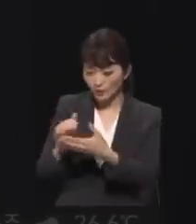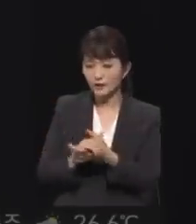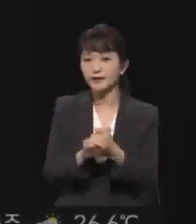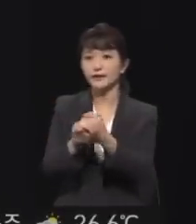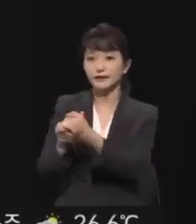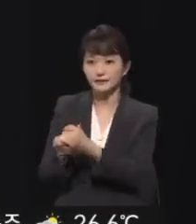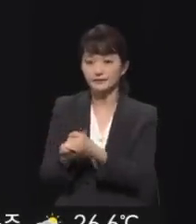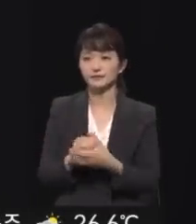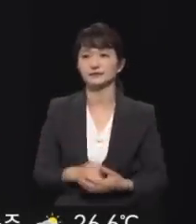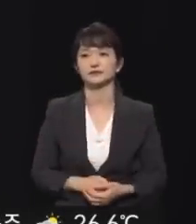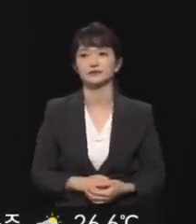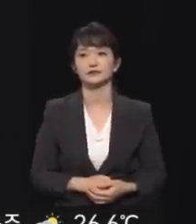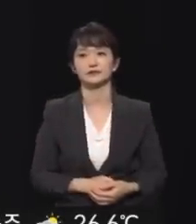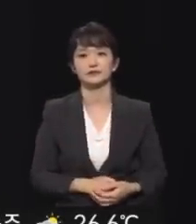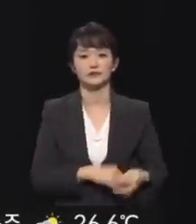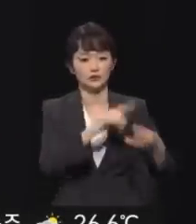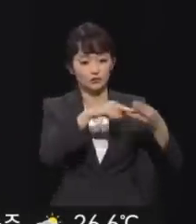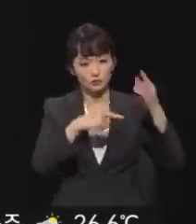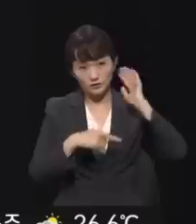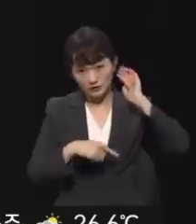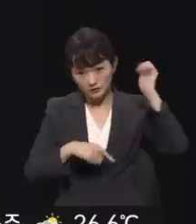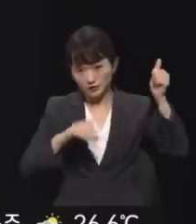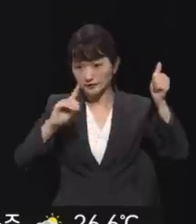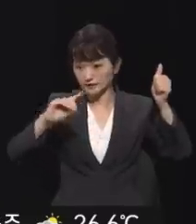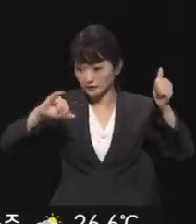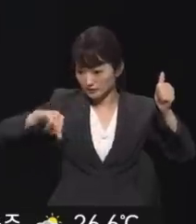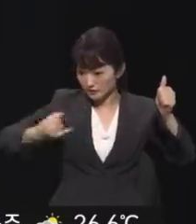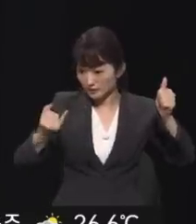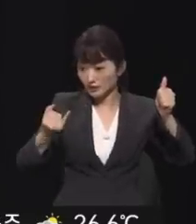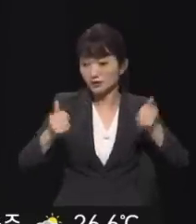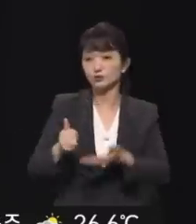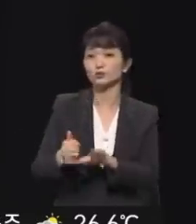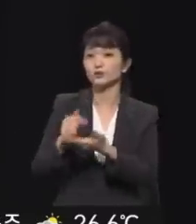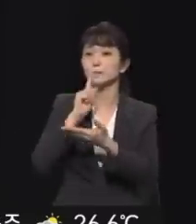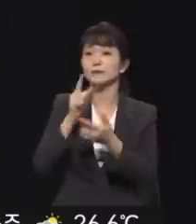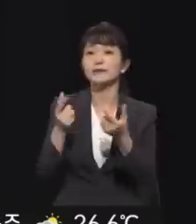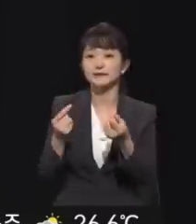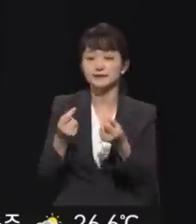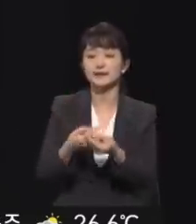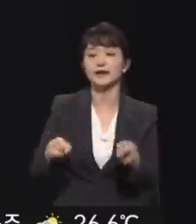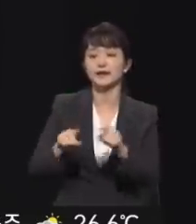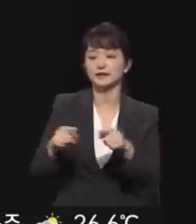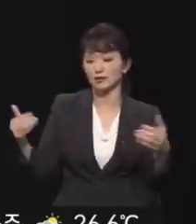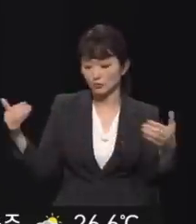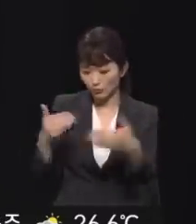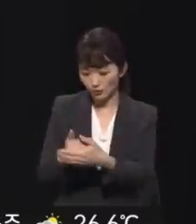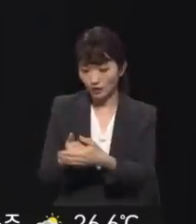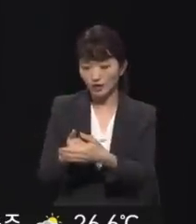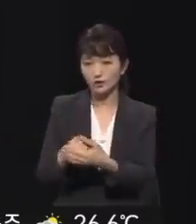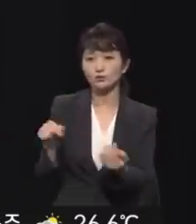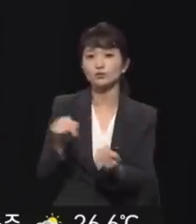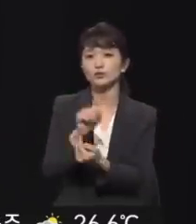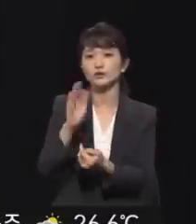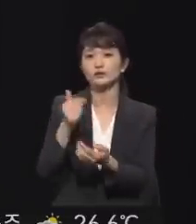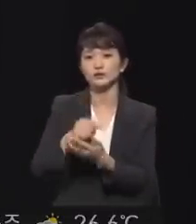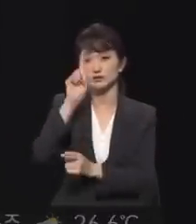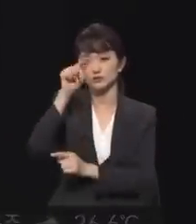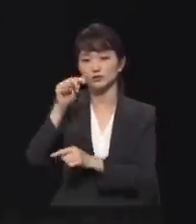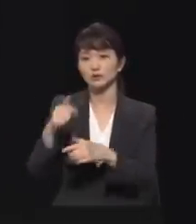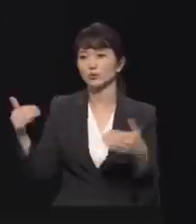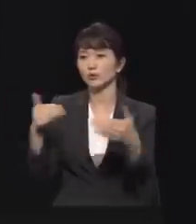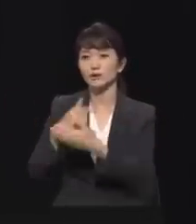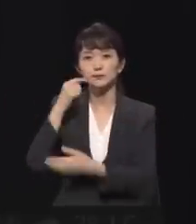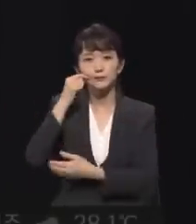했잖아요 유성열 대통령이 dj 를 그러면 함께 포용하고 가야죠 60석 대표적 작품 지 못하면 어떻게 국정을 끌어